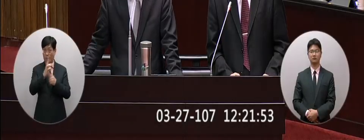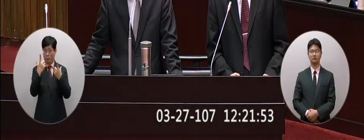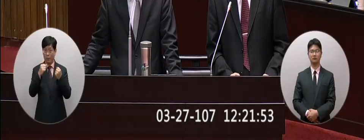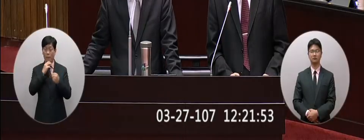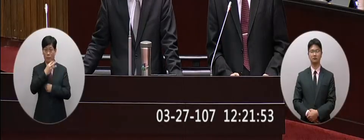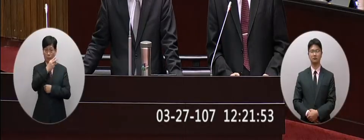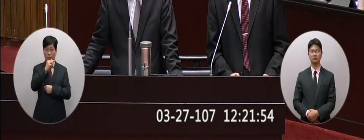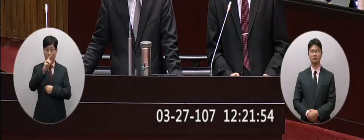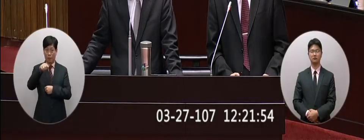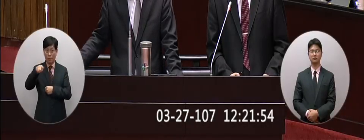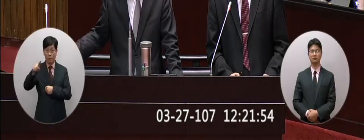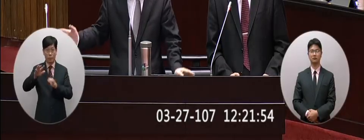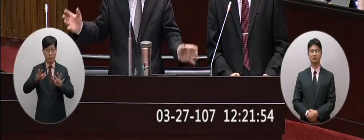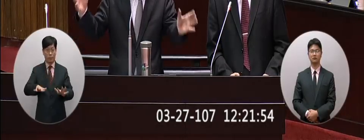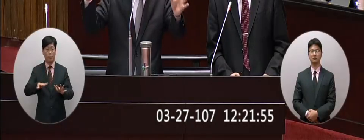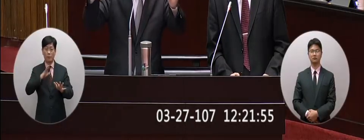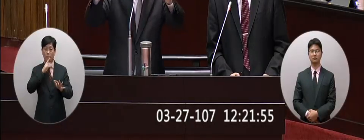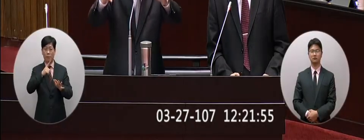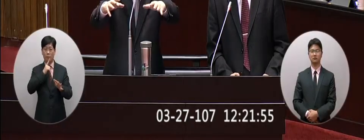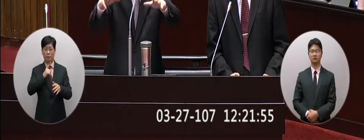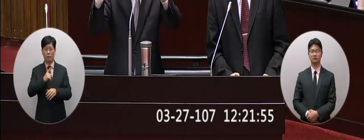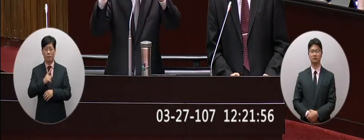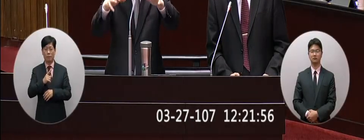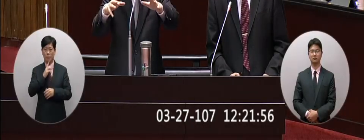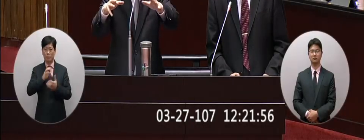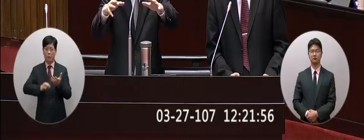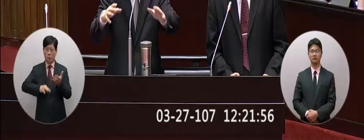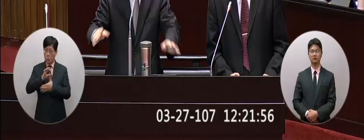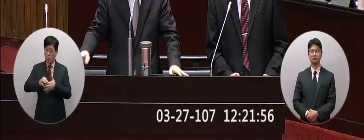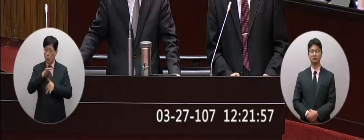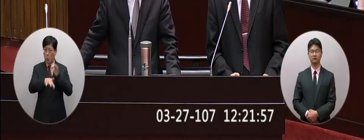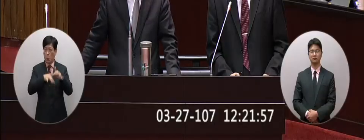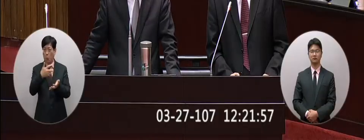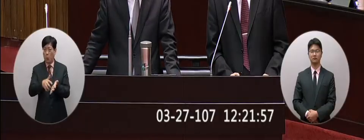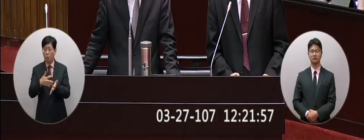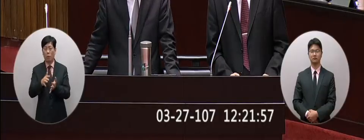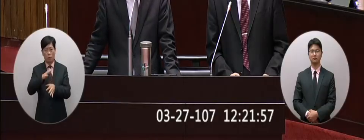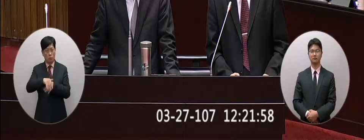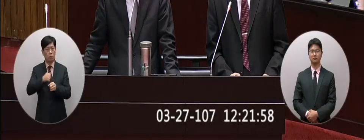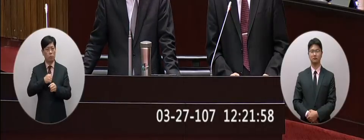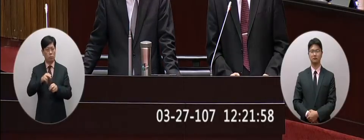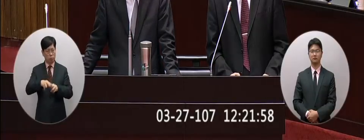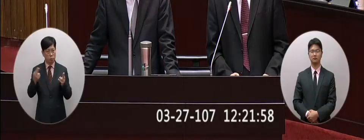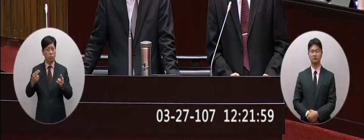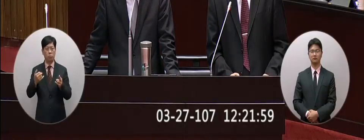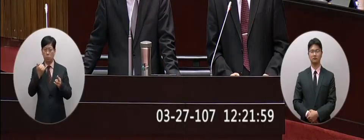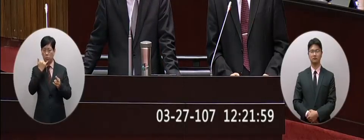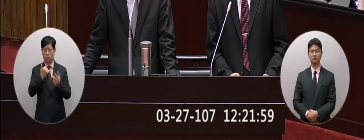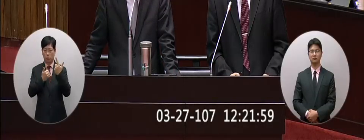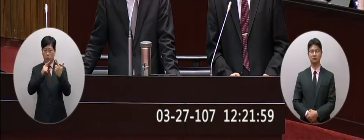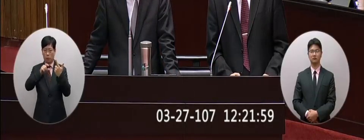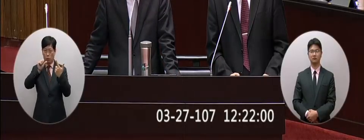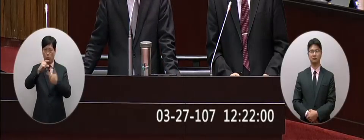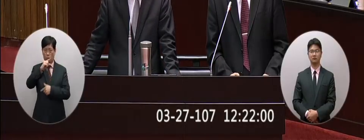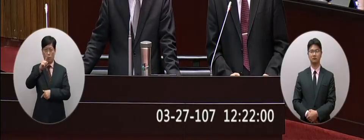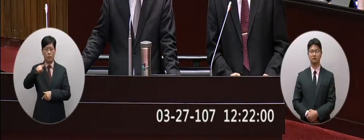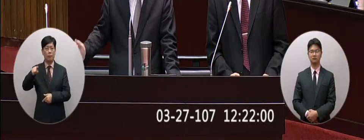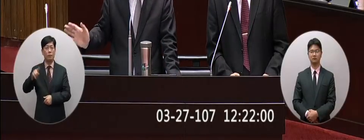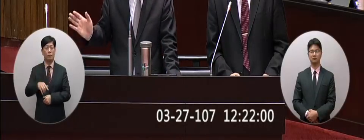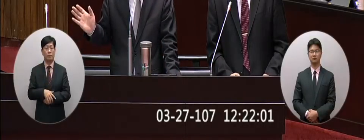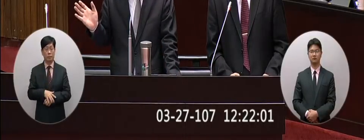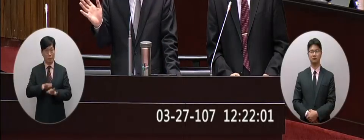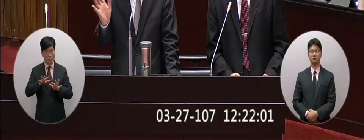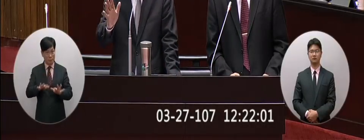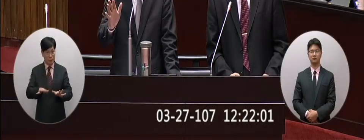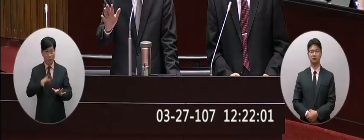做3个 GW 的啊，现在因为投资很踊跃，所以我们可能会开放到6.5个 GW。那